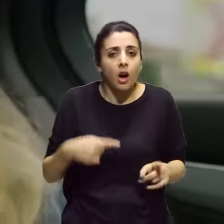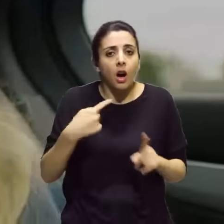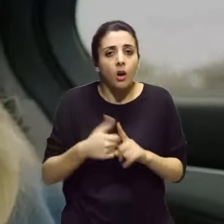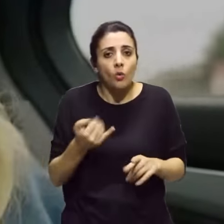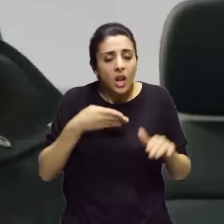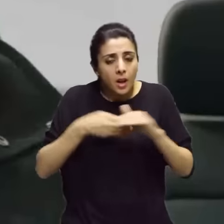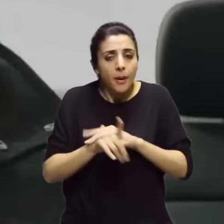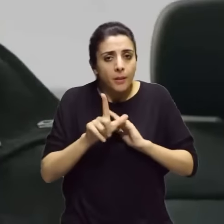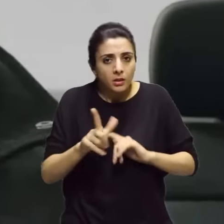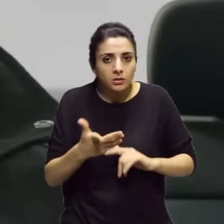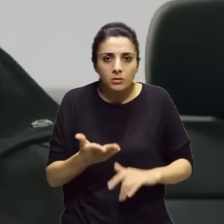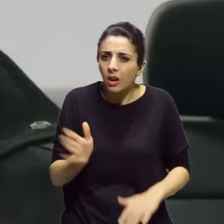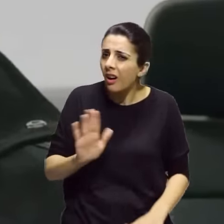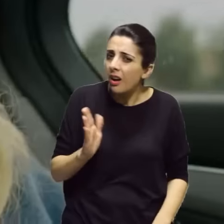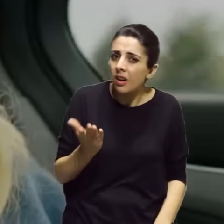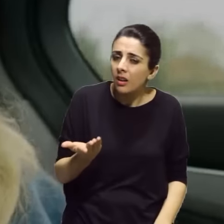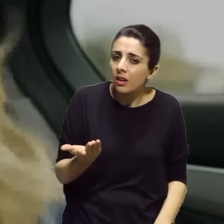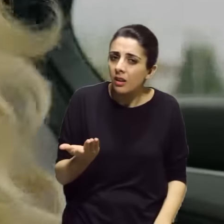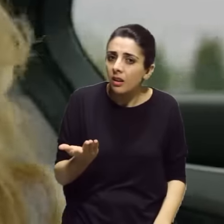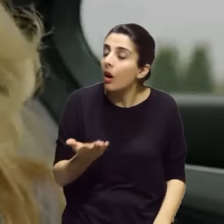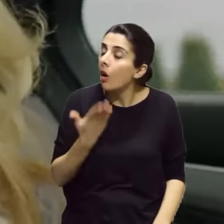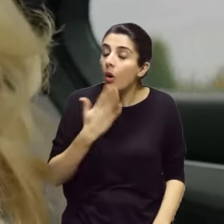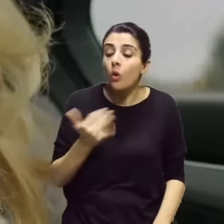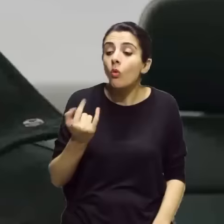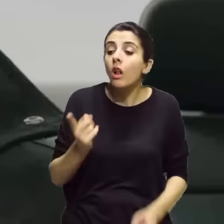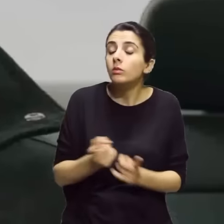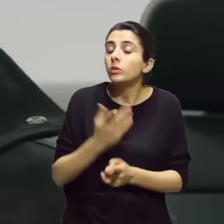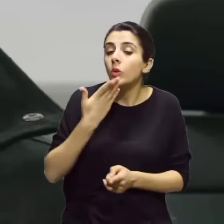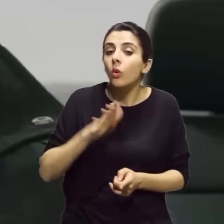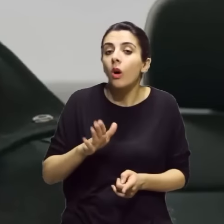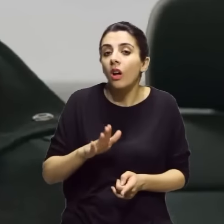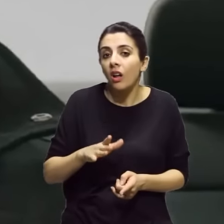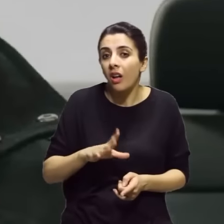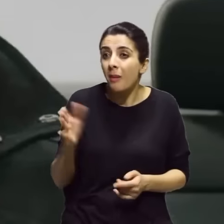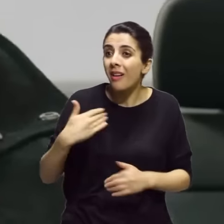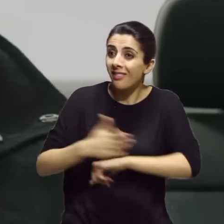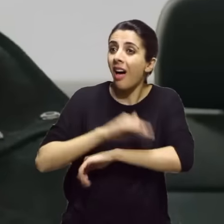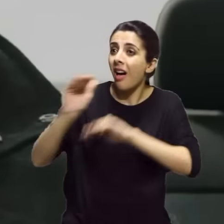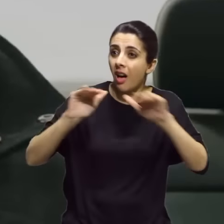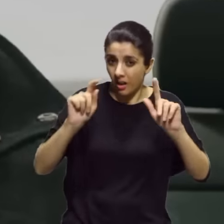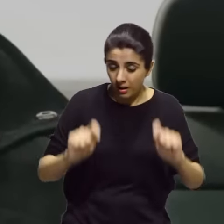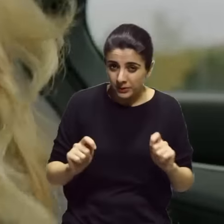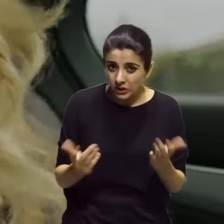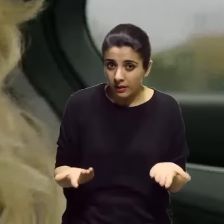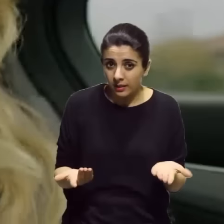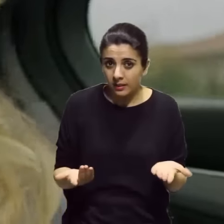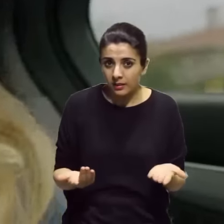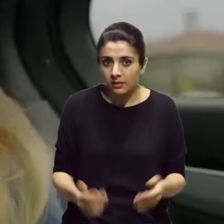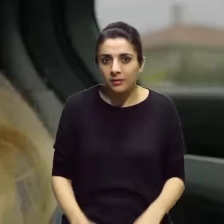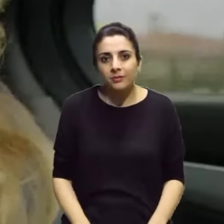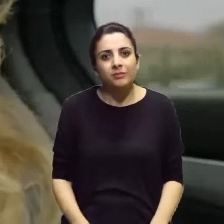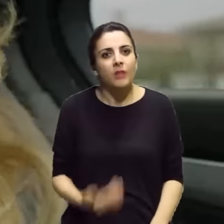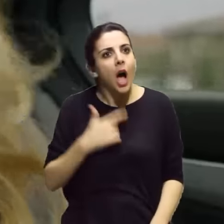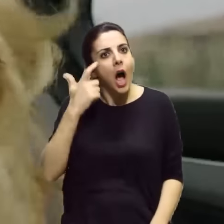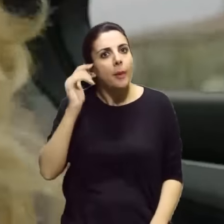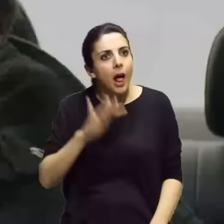Ayrıca tuvalete de gireceğim. Hop hop. Yok öyle tuvalet falan. Sonra insanlardan yardım isteyeceksin değil mi? Bu